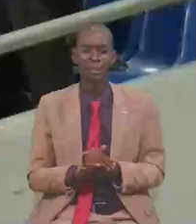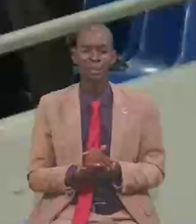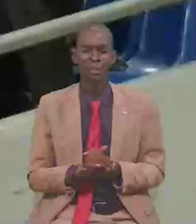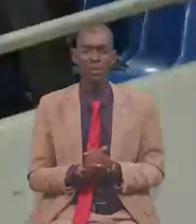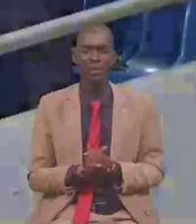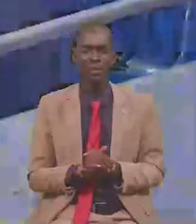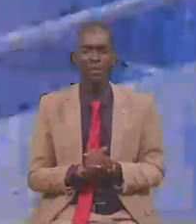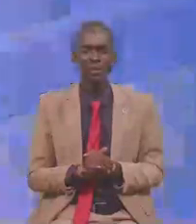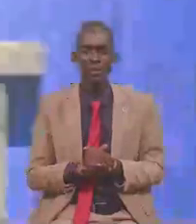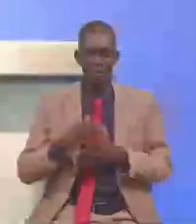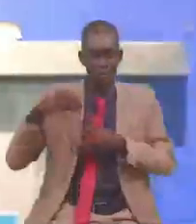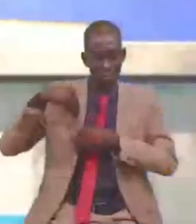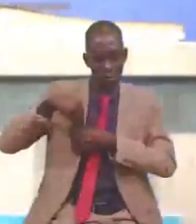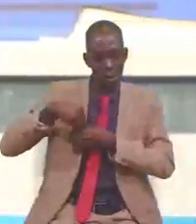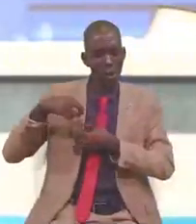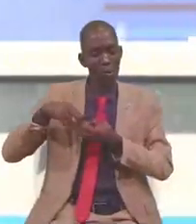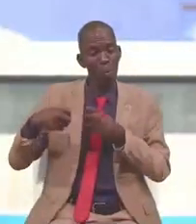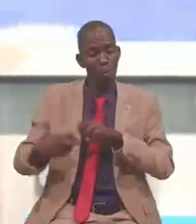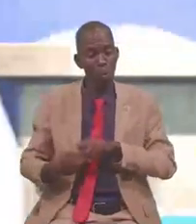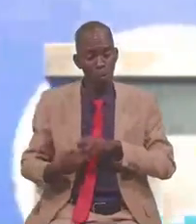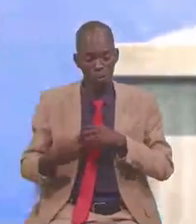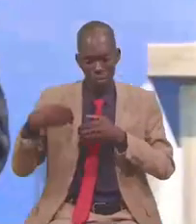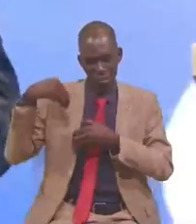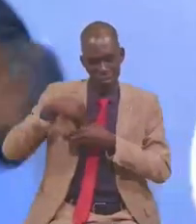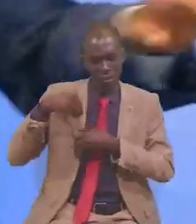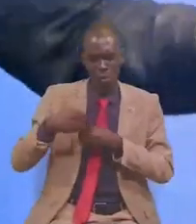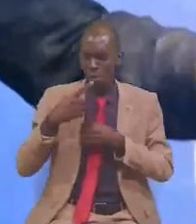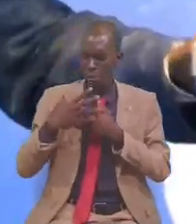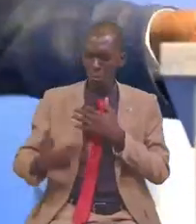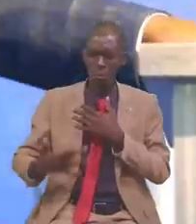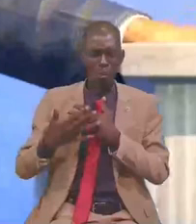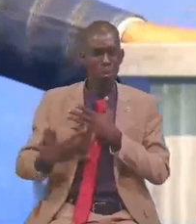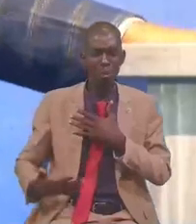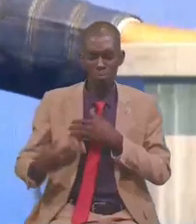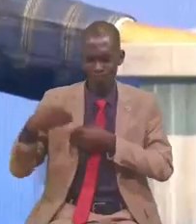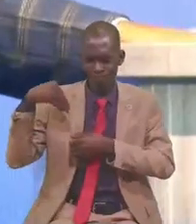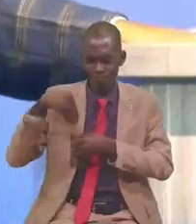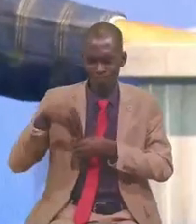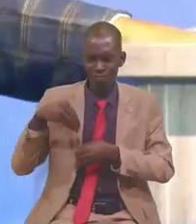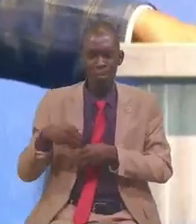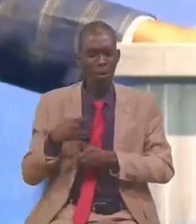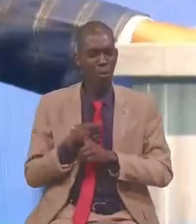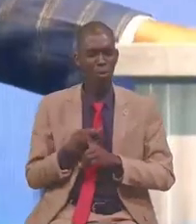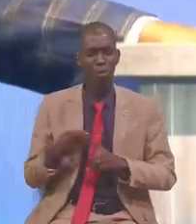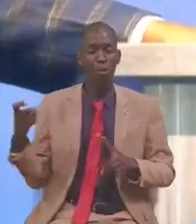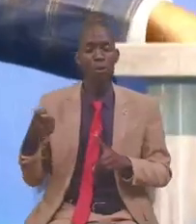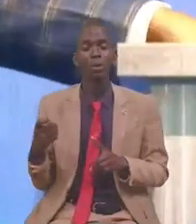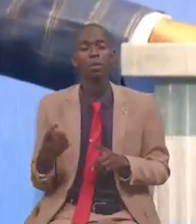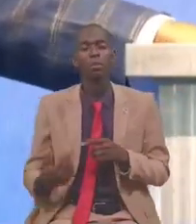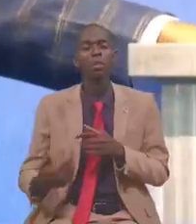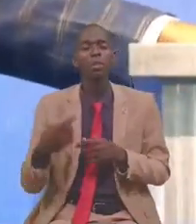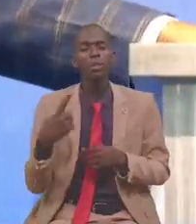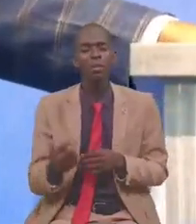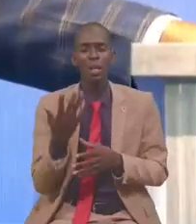Les problèmes intérieurs, l'hémorragie interne, les plaies intérieures, que la